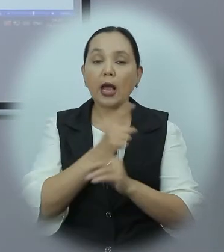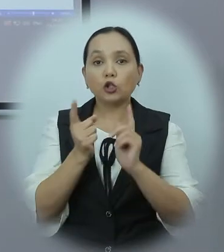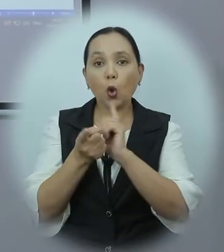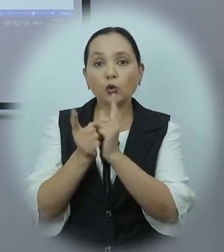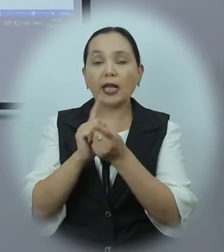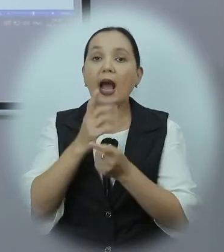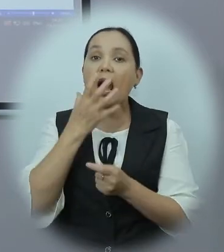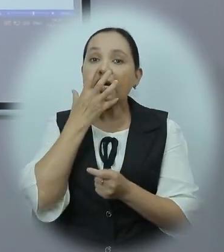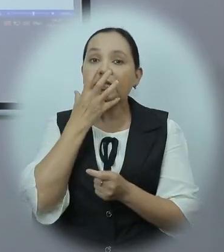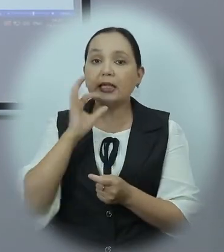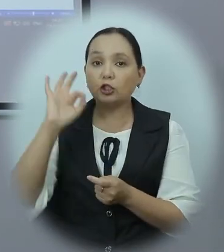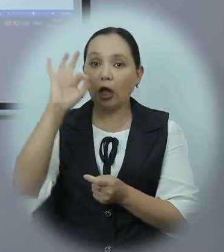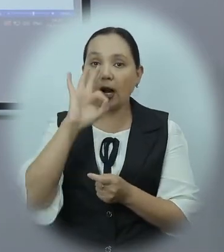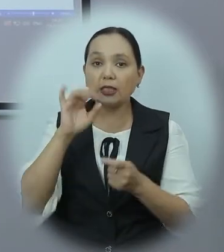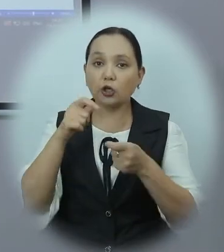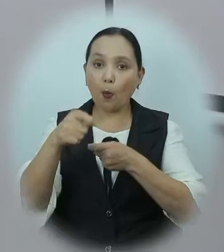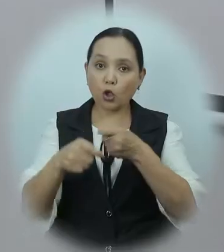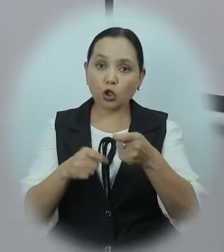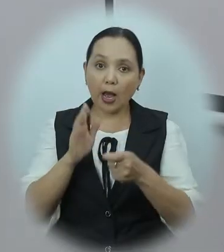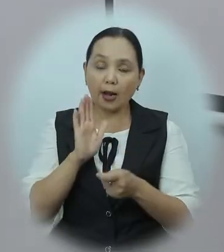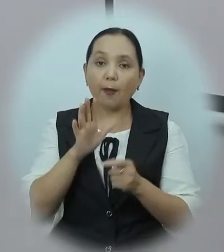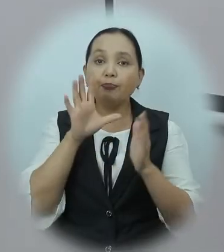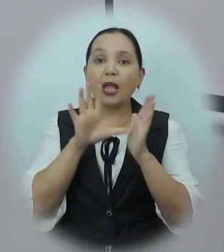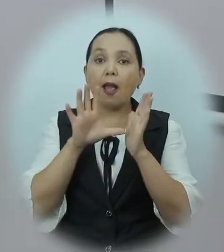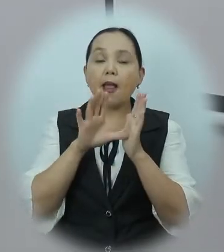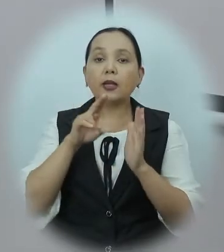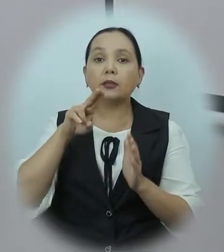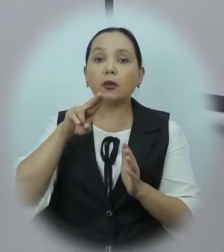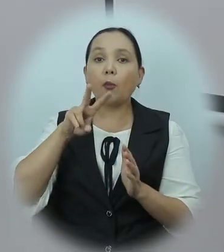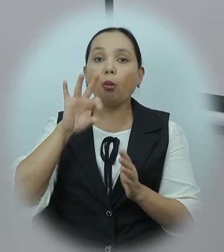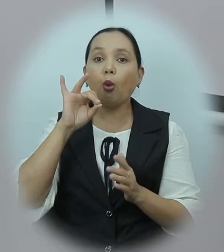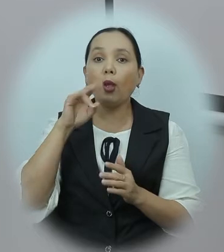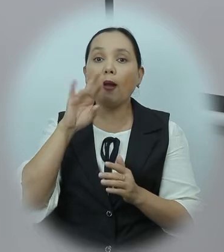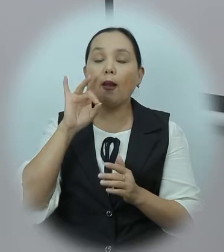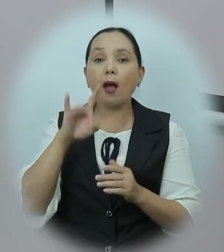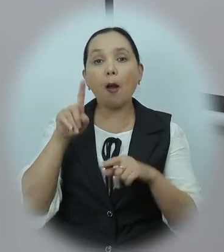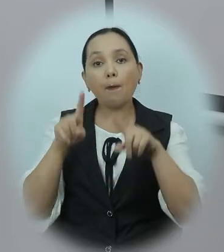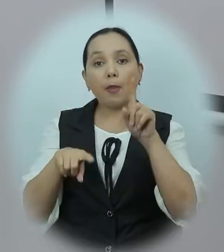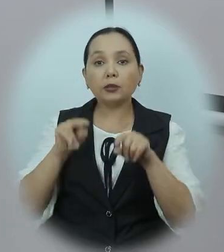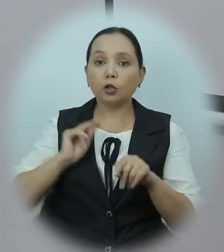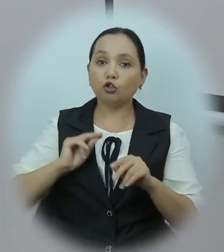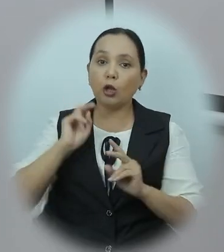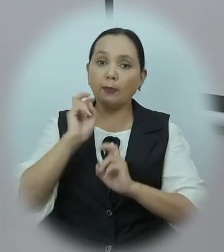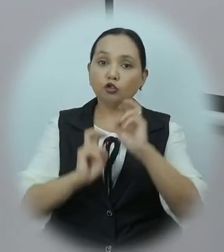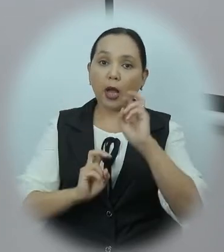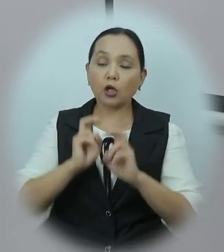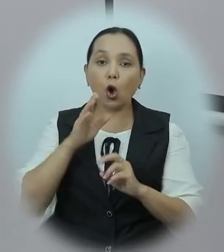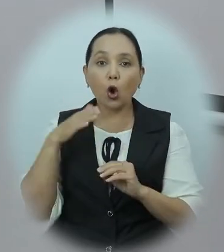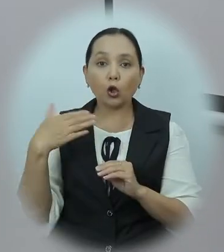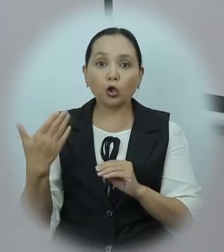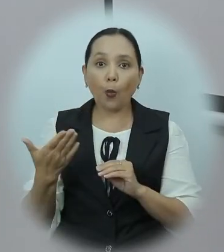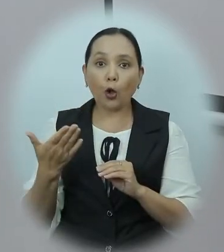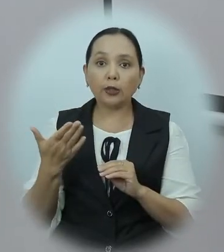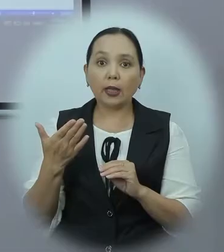o'zgartirib qizdirish darajasi boshqariladi. Elektr ployikalar ba'zi bir ishlab chiqarish korxonalari